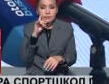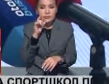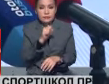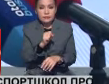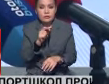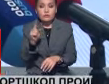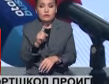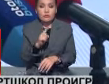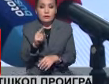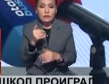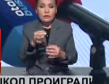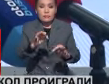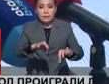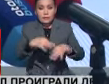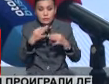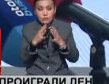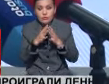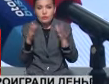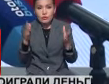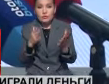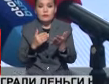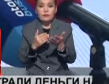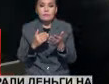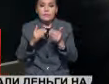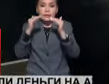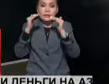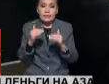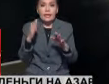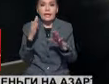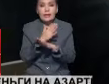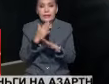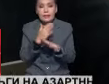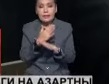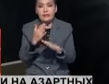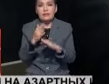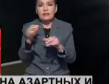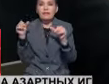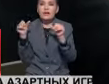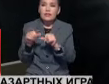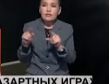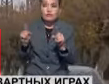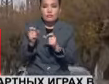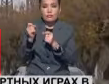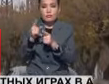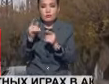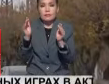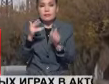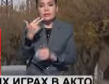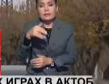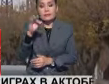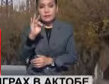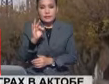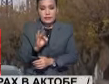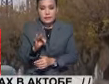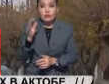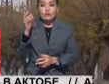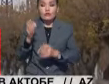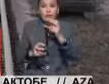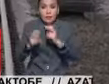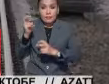позволит достаточно существенно снизить экологические выбросы на 30%. Кроме того, на комбинате